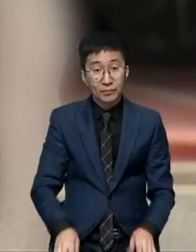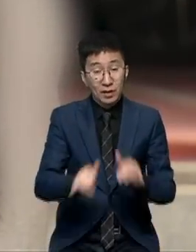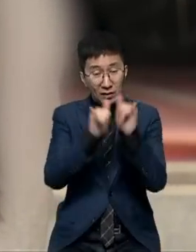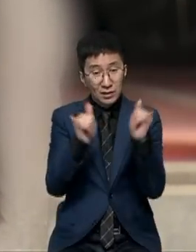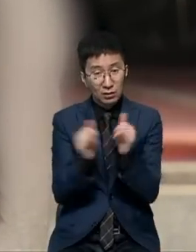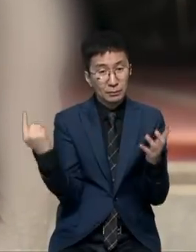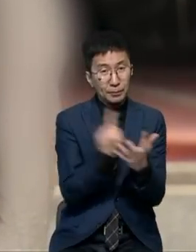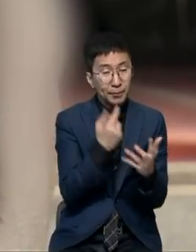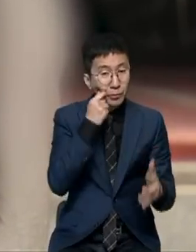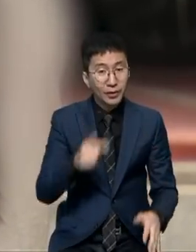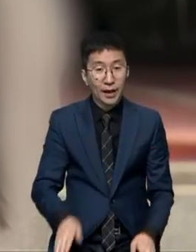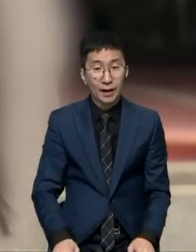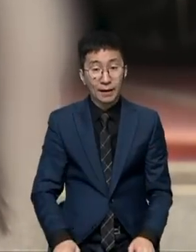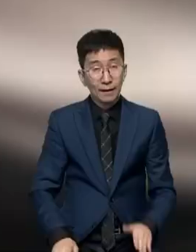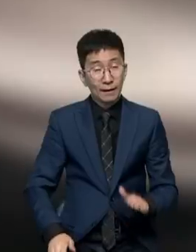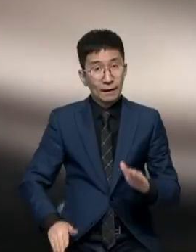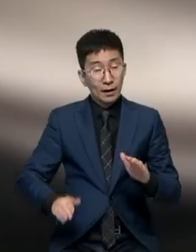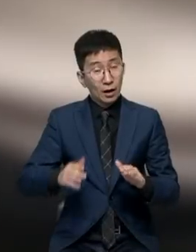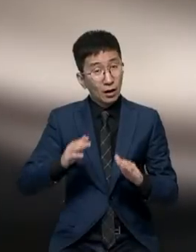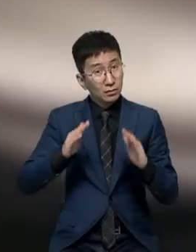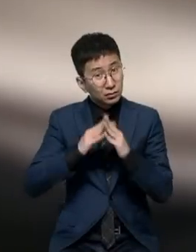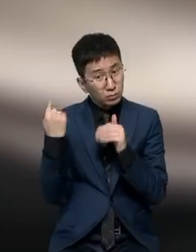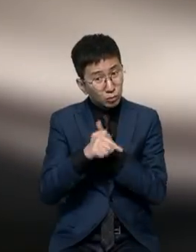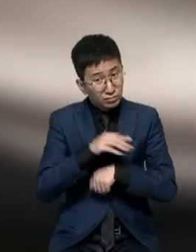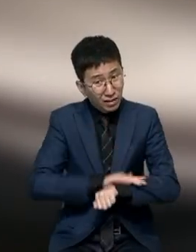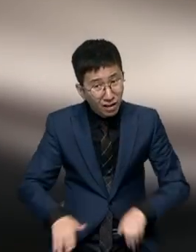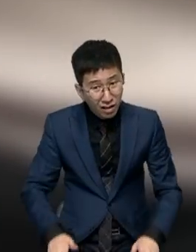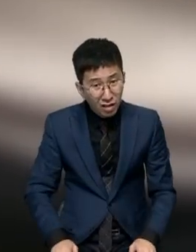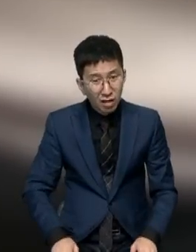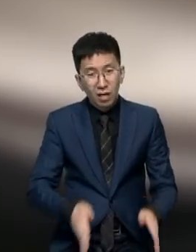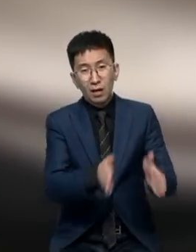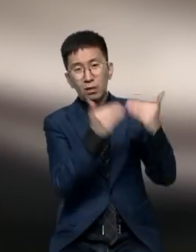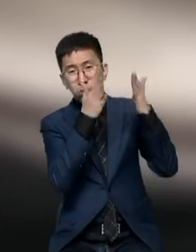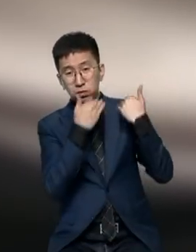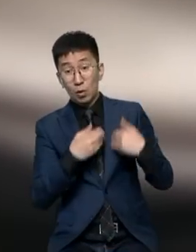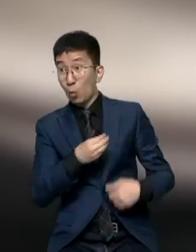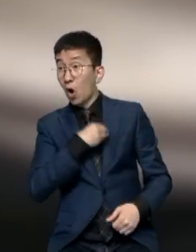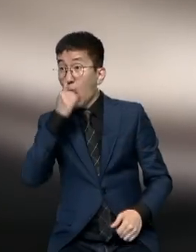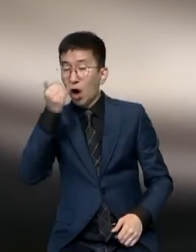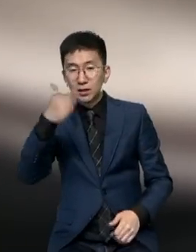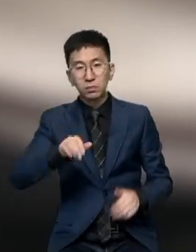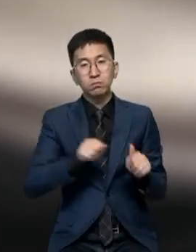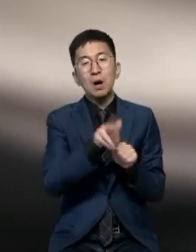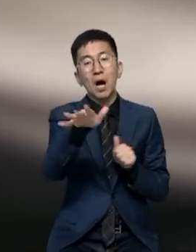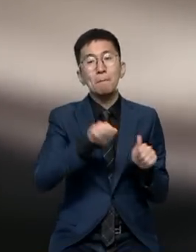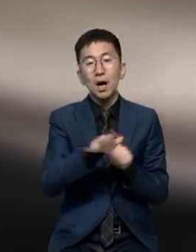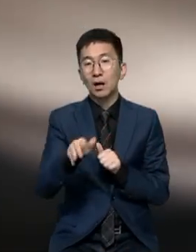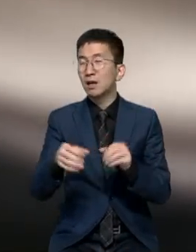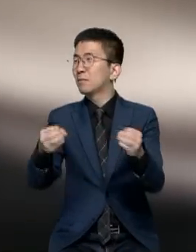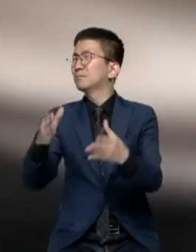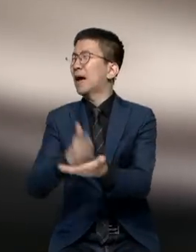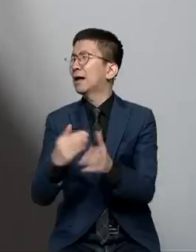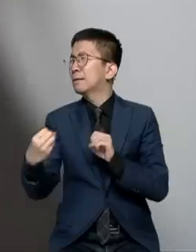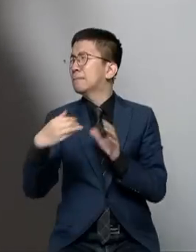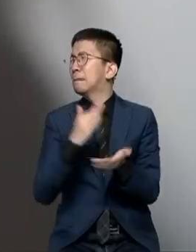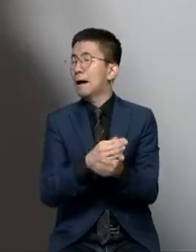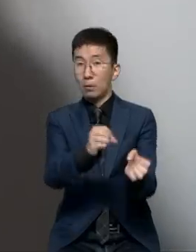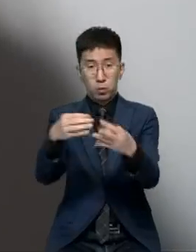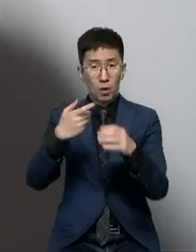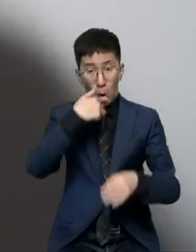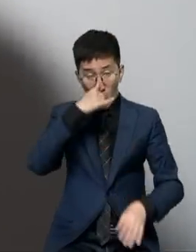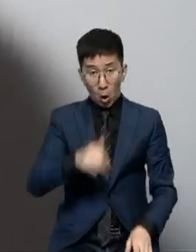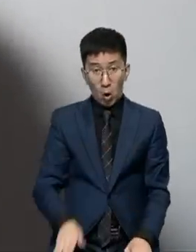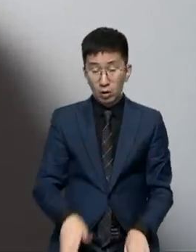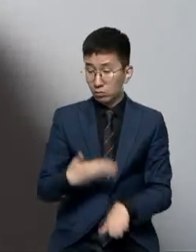받았나. 뭐 이런 막말을 하고 회원들 있을 때도 저를 따돌리면서 말 걸지 말라고 했어요.